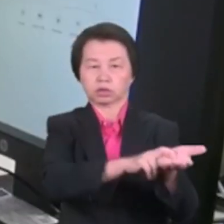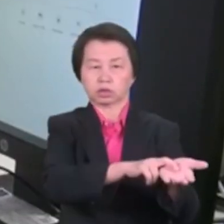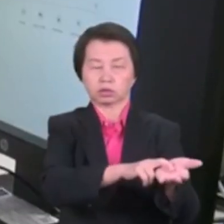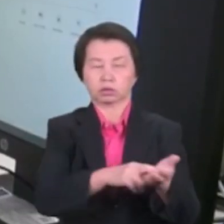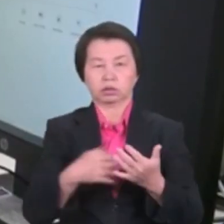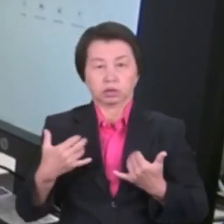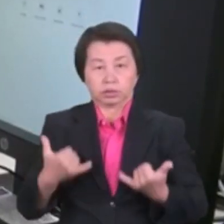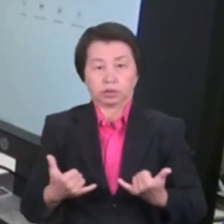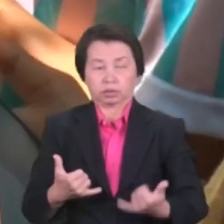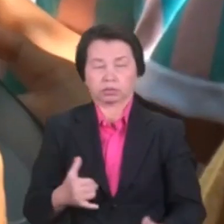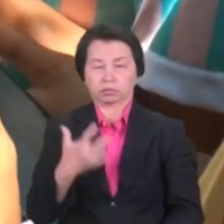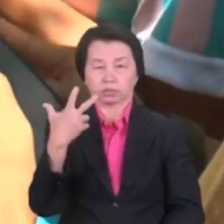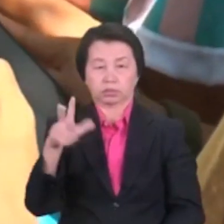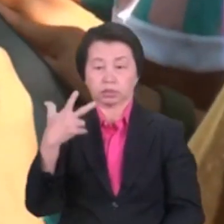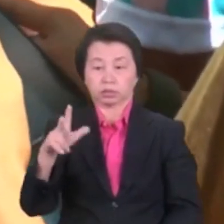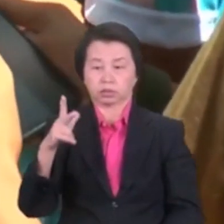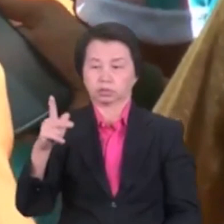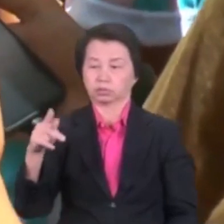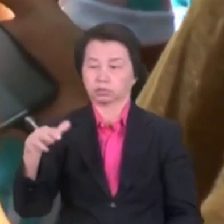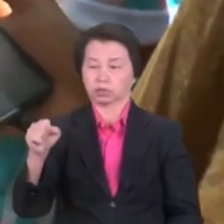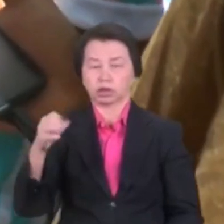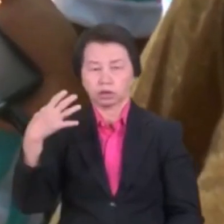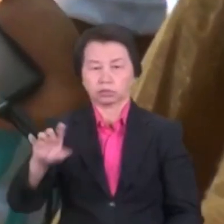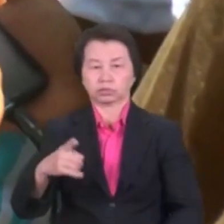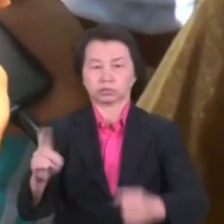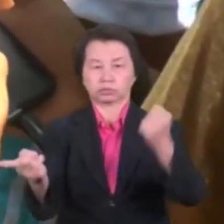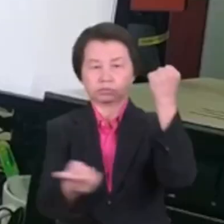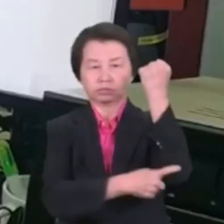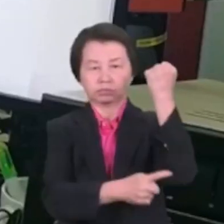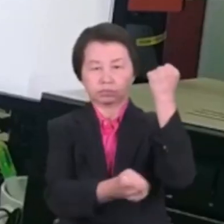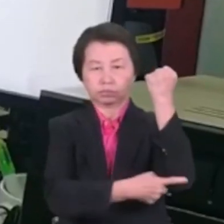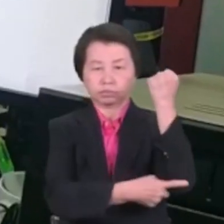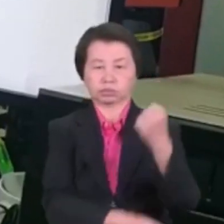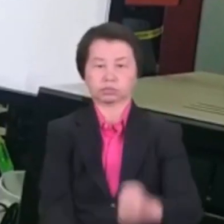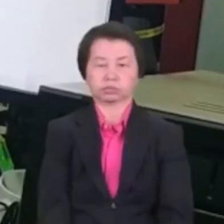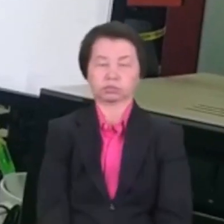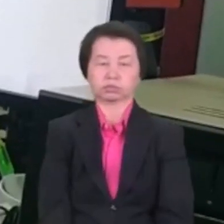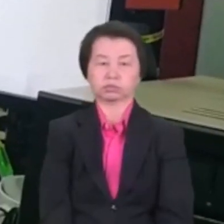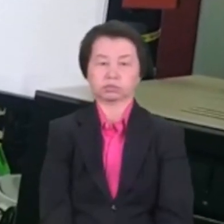kes direkodkan. Setakat ini, 13 kes telah dikenakan kompaun.